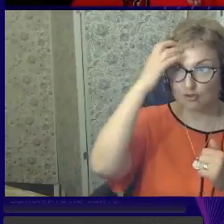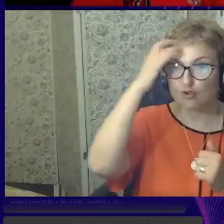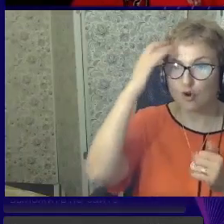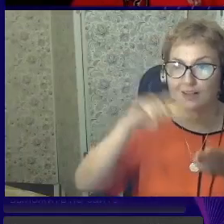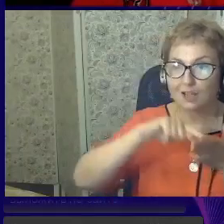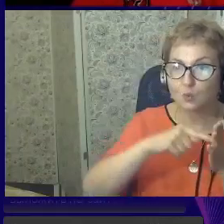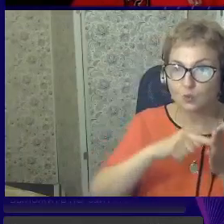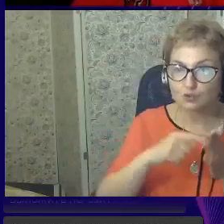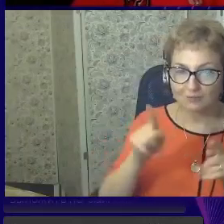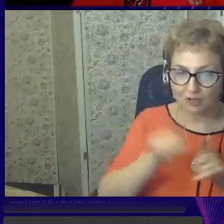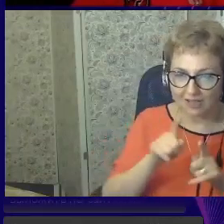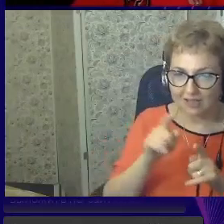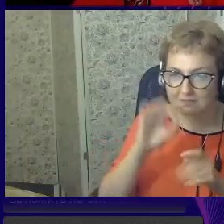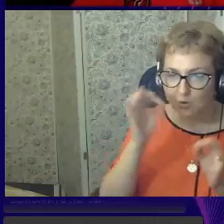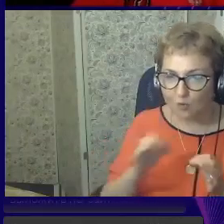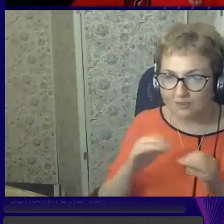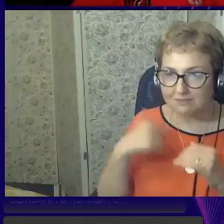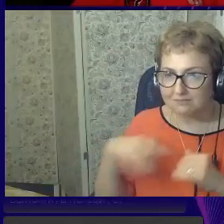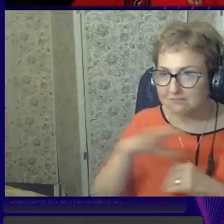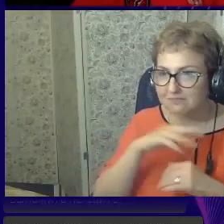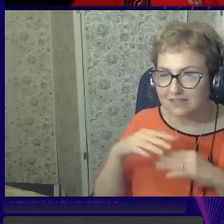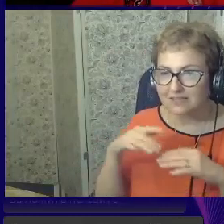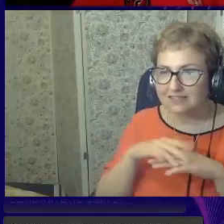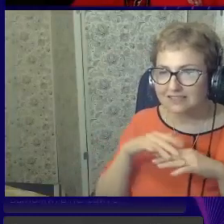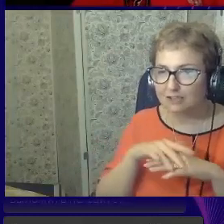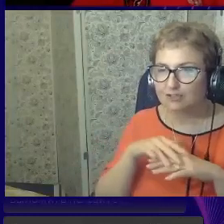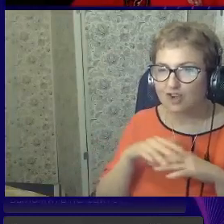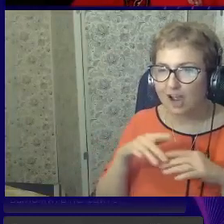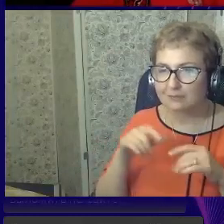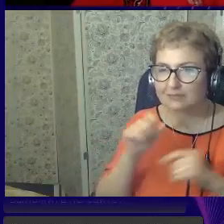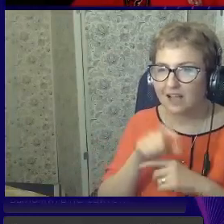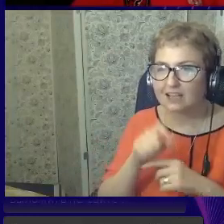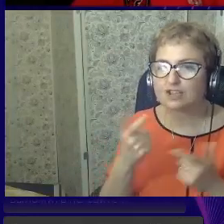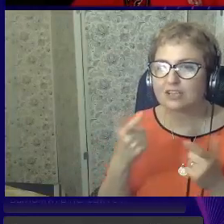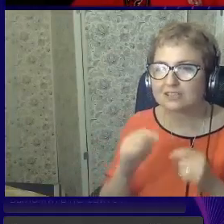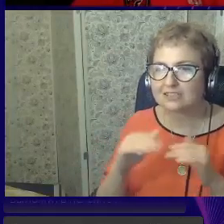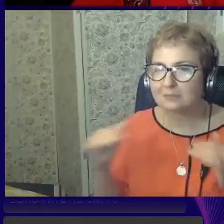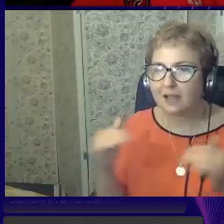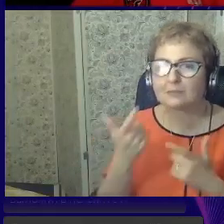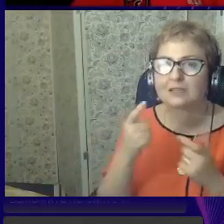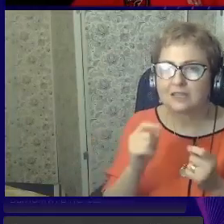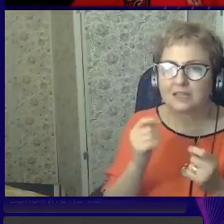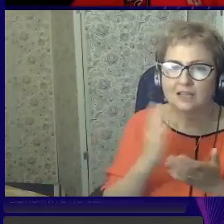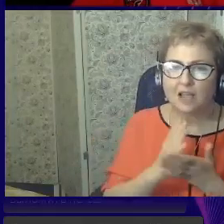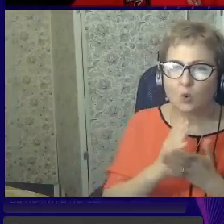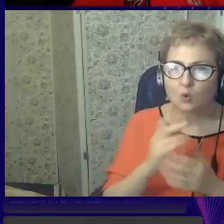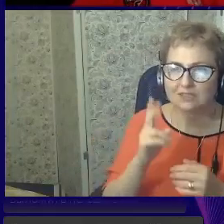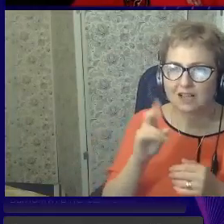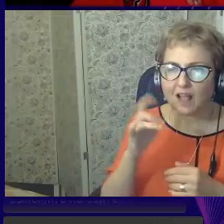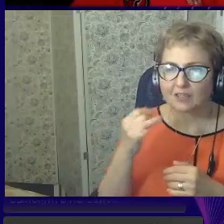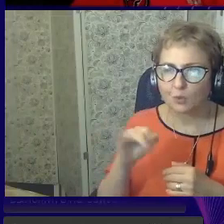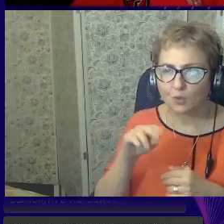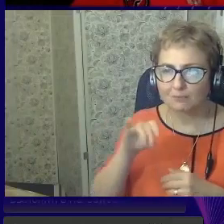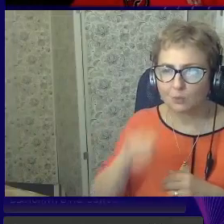нас. И вот таким вот образом мы с ребятами решаем задачки, где находится какой контрольный пункт. Например, я